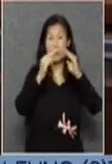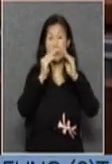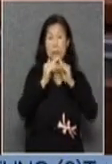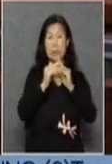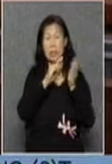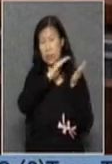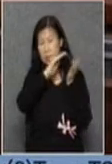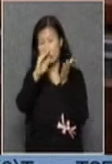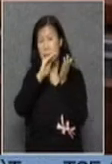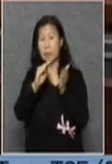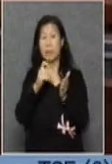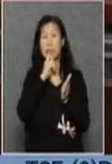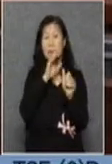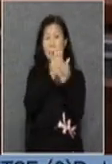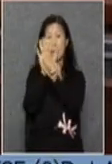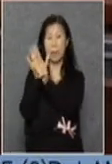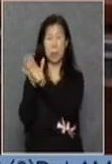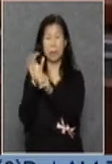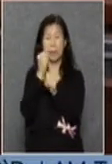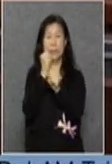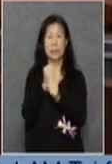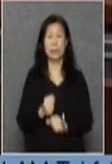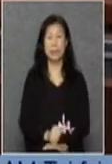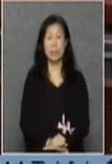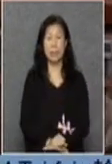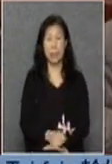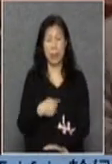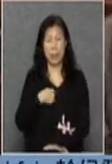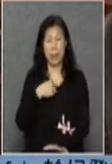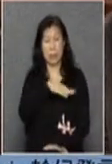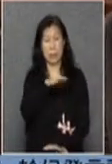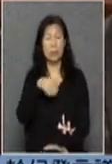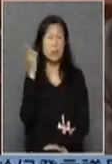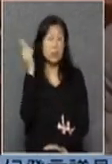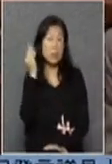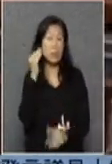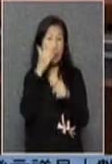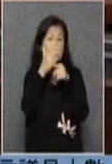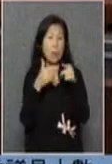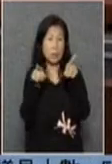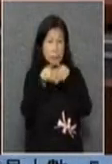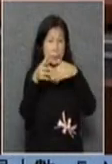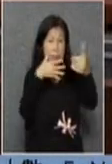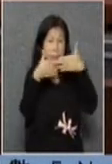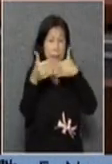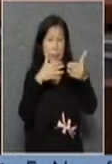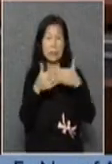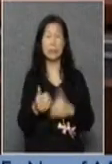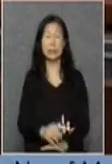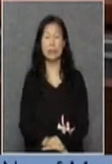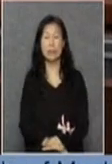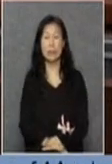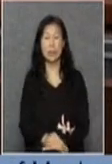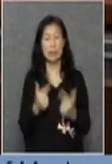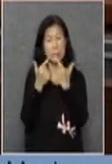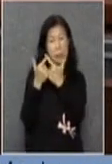出我哋嘅服務嘅行業。咁所以咧，我聽到部分嘅同事喺辯論嘅